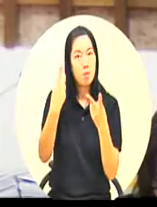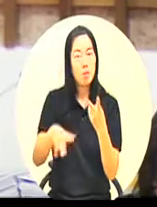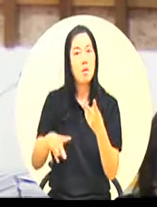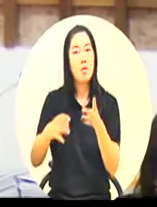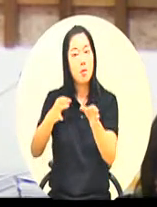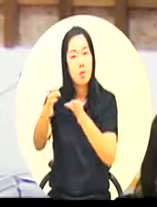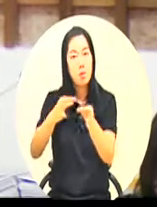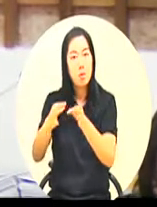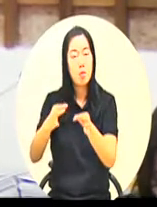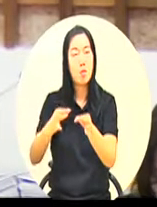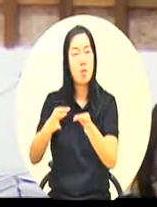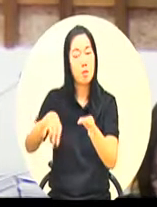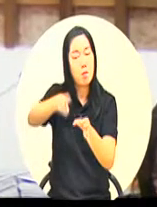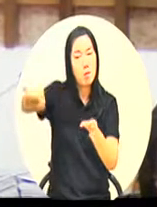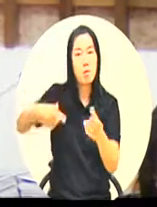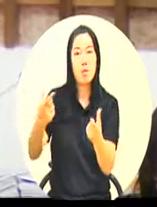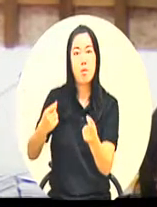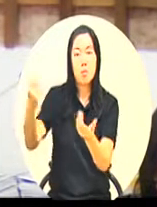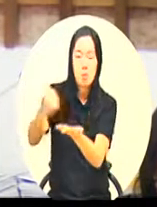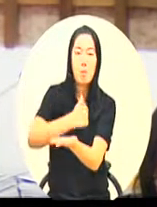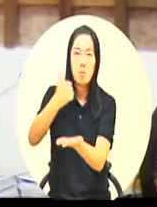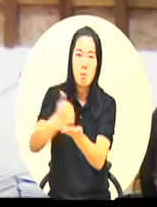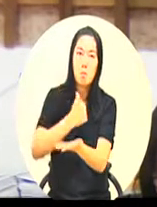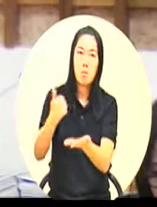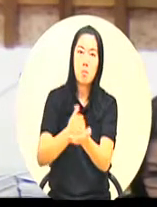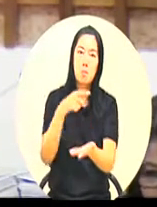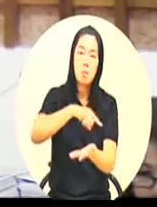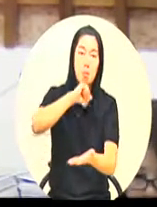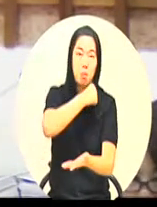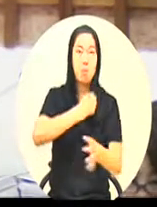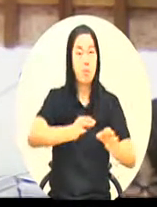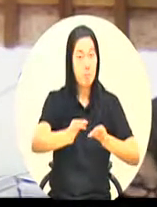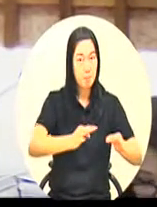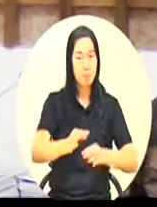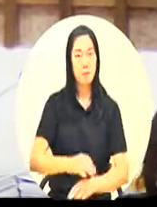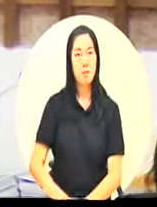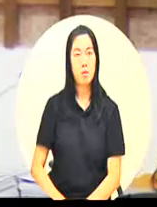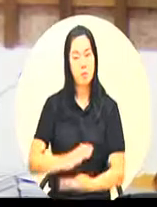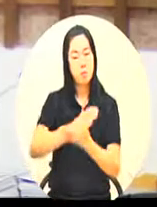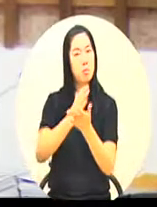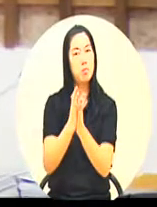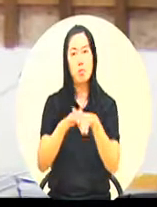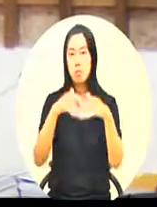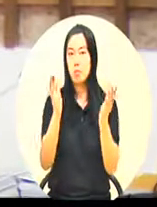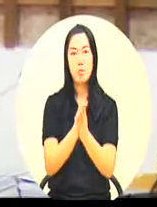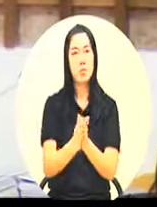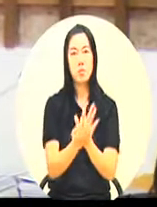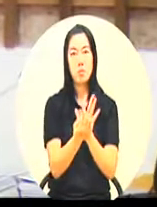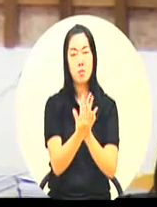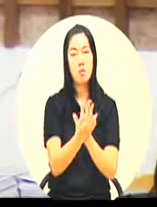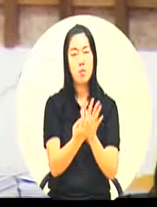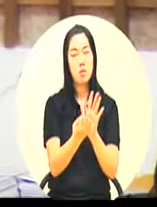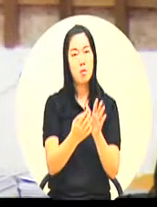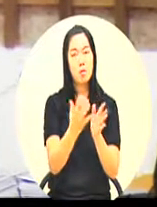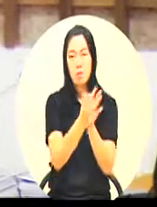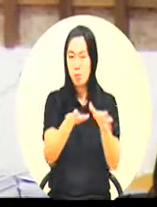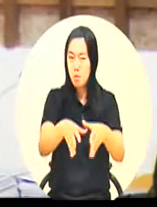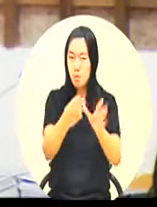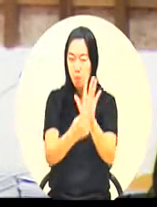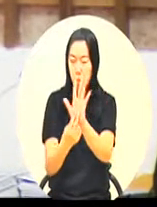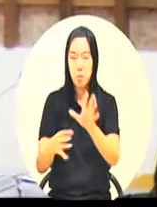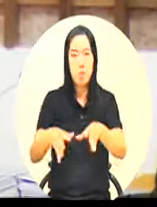进口商也是大辣辣的就进口到我们台湾来。我想这个东西都已经不用再举例，这不胜枚举。所